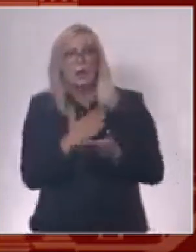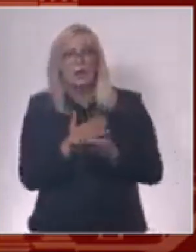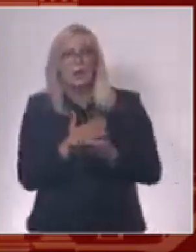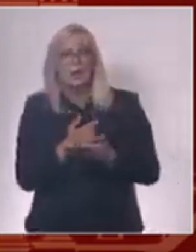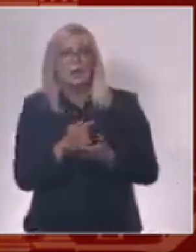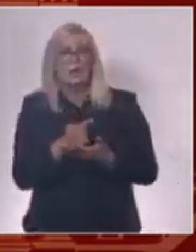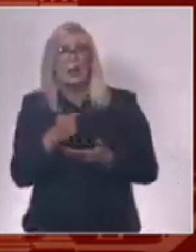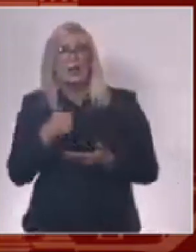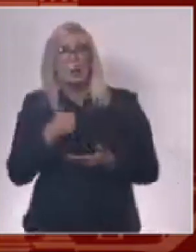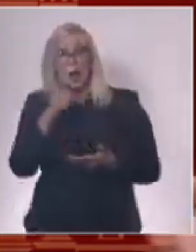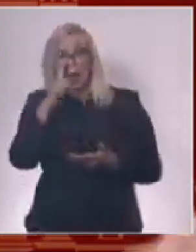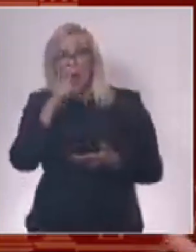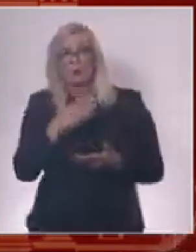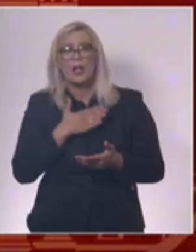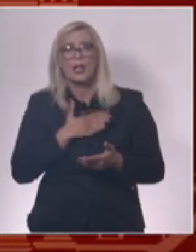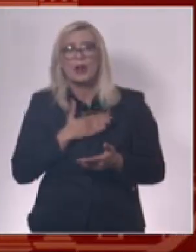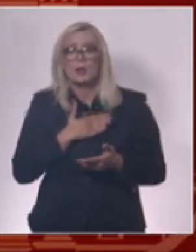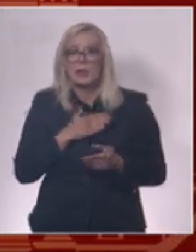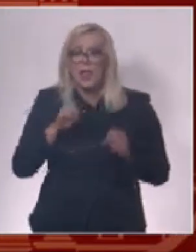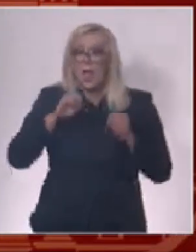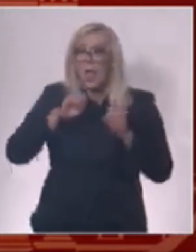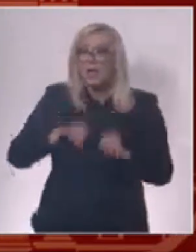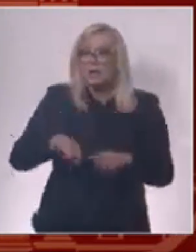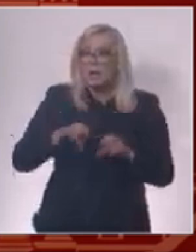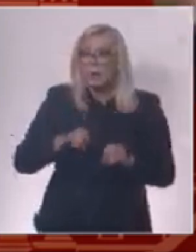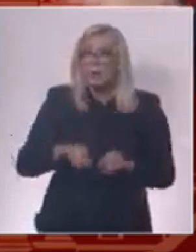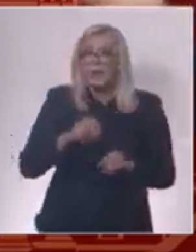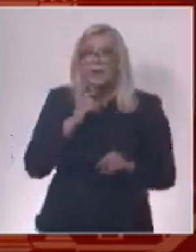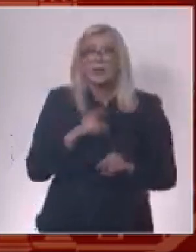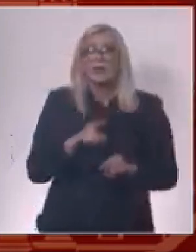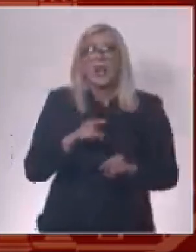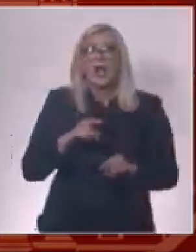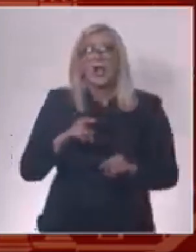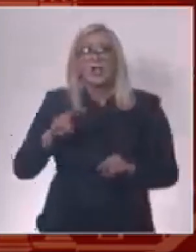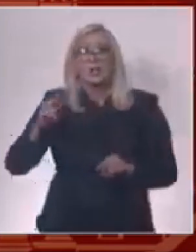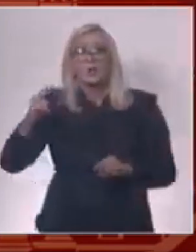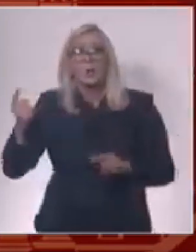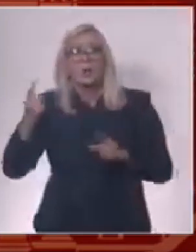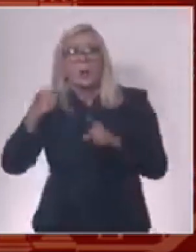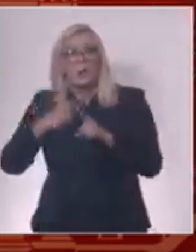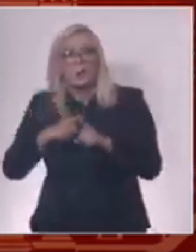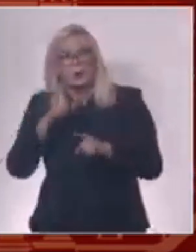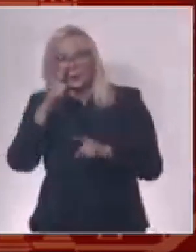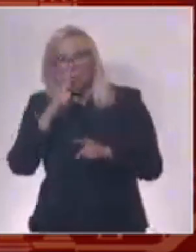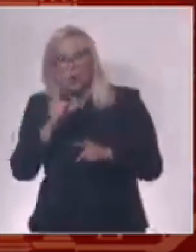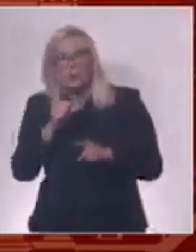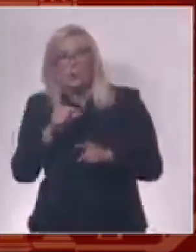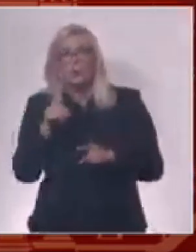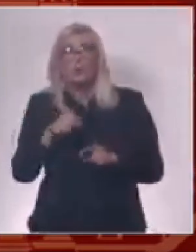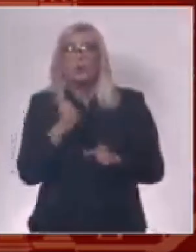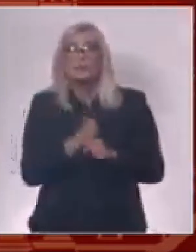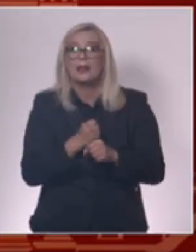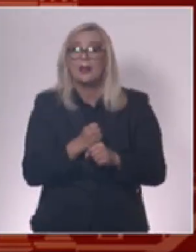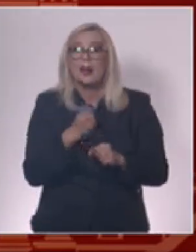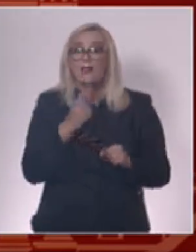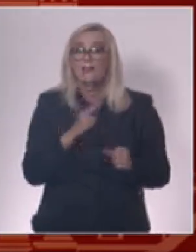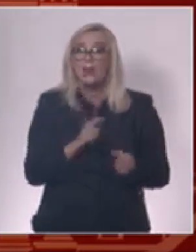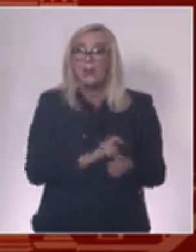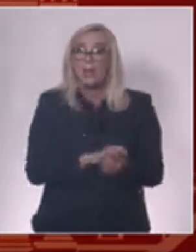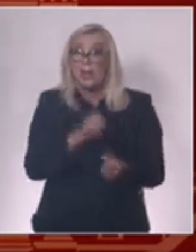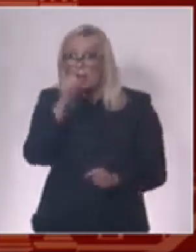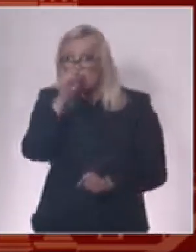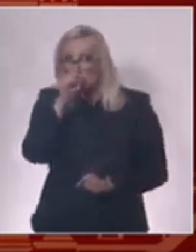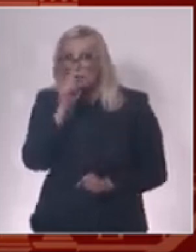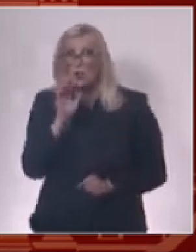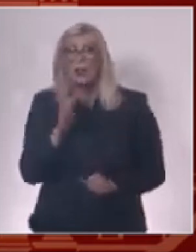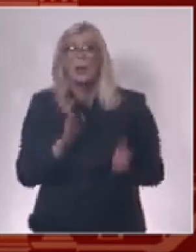бидеме депонија на 10, 15, 20 општини, па зошто кај нас некој оди на друго место? И тука се создава револт. И сега, ако вие